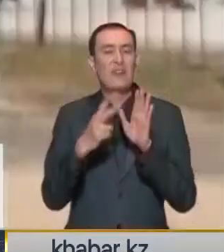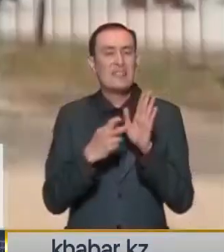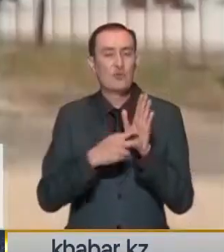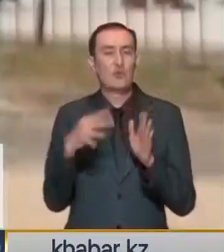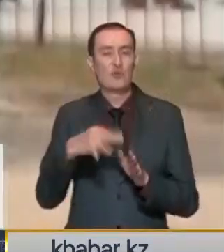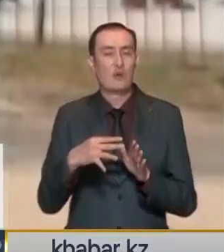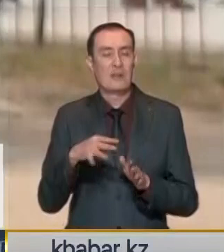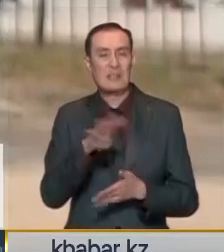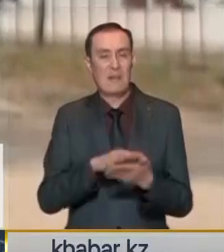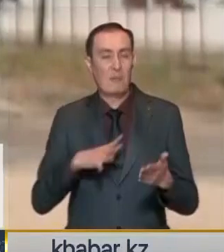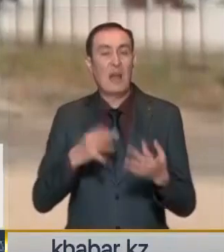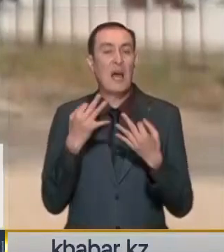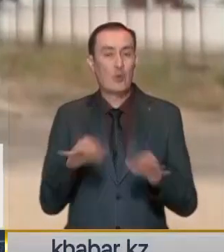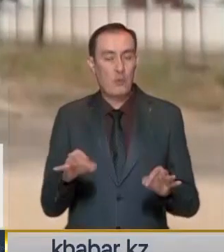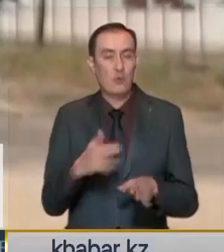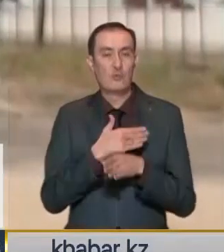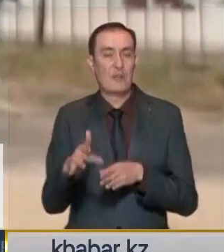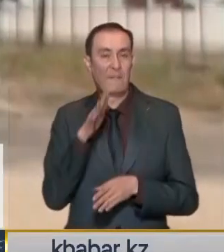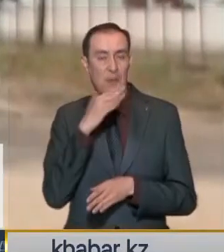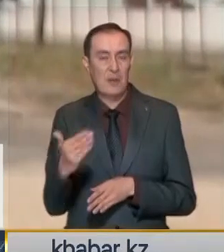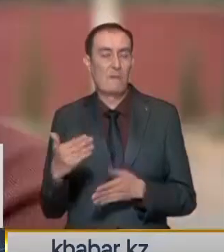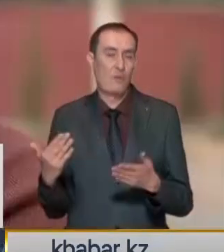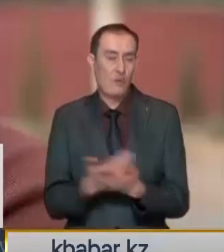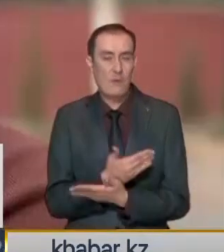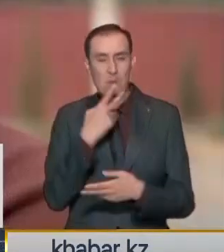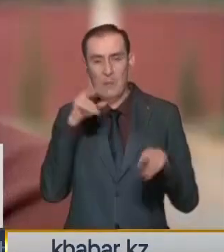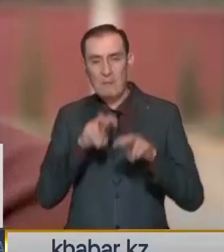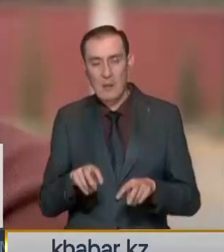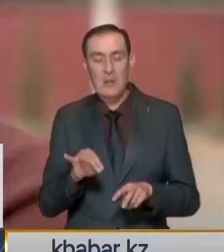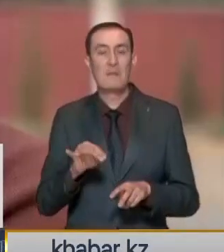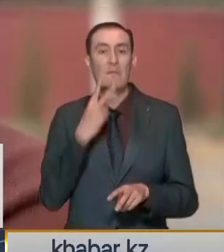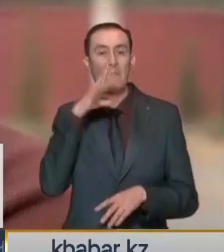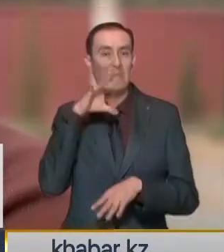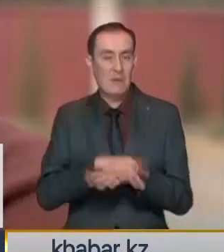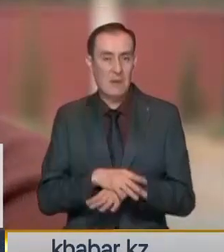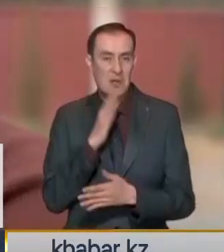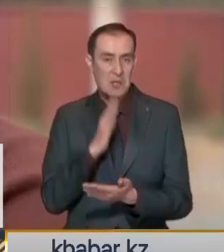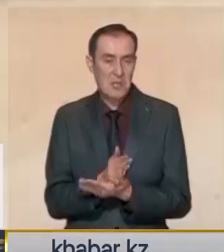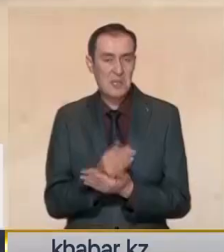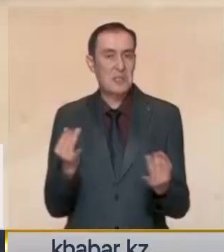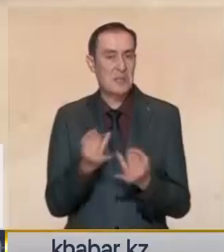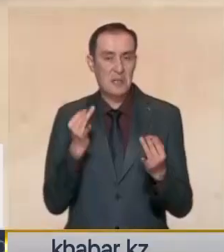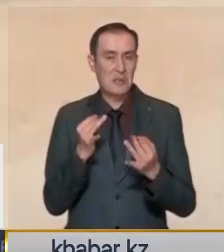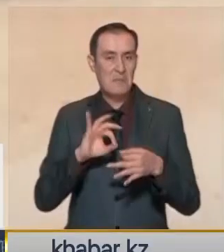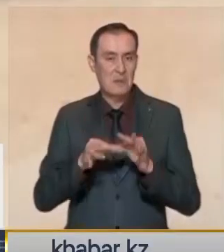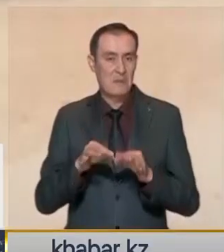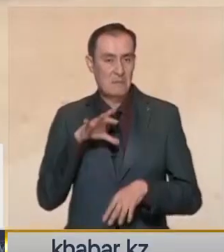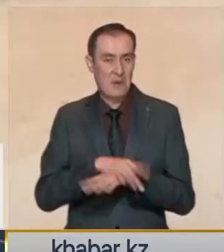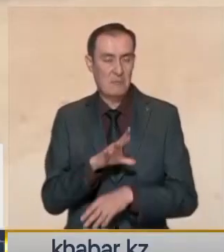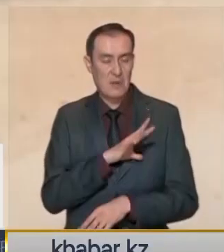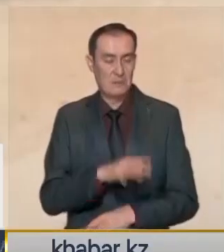2848 заявок сначала одобрили, но спустя время их вновь проверили. И тогда выяснились занимательные подробности.